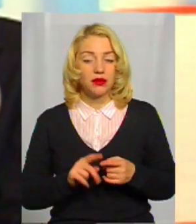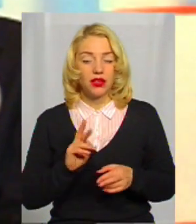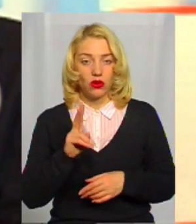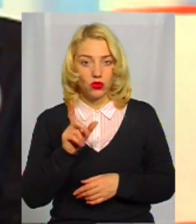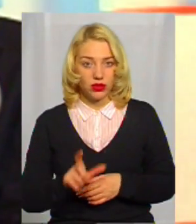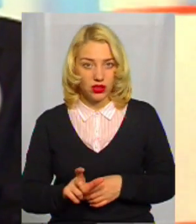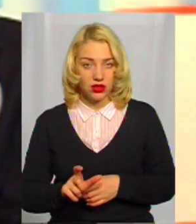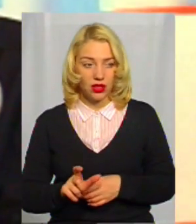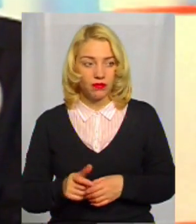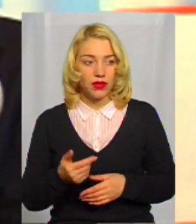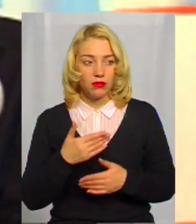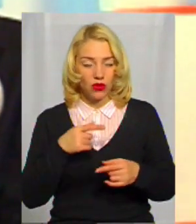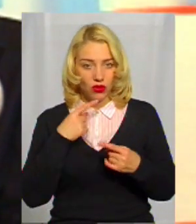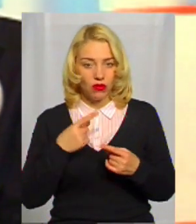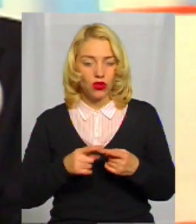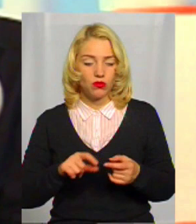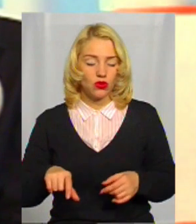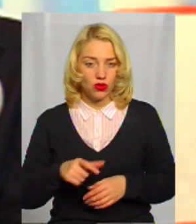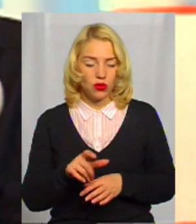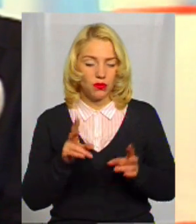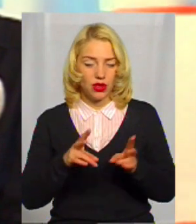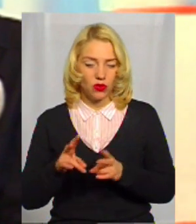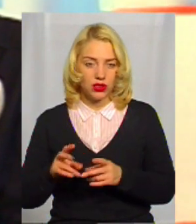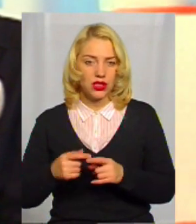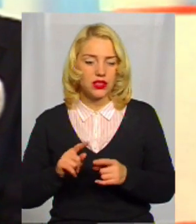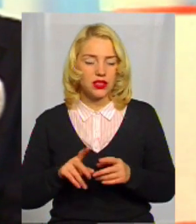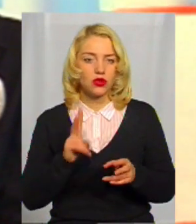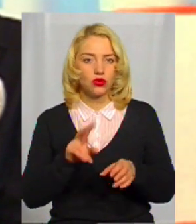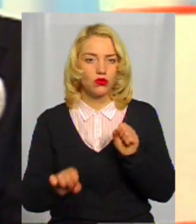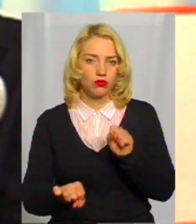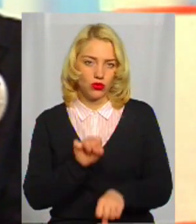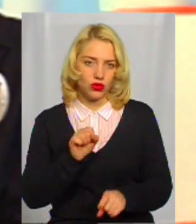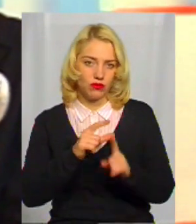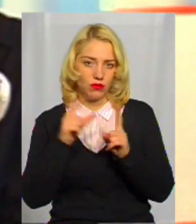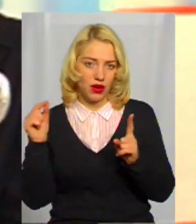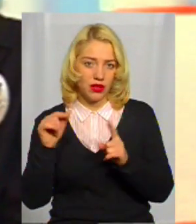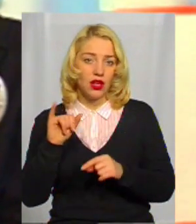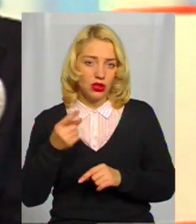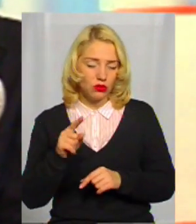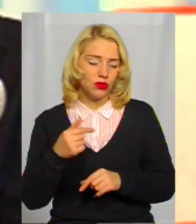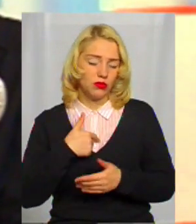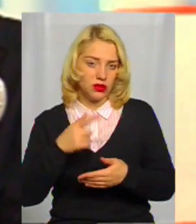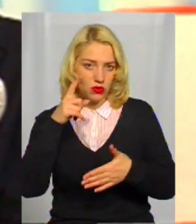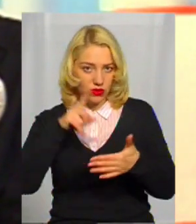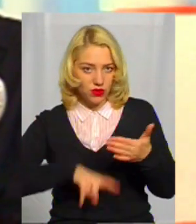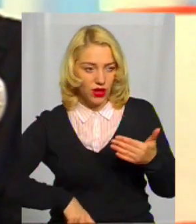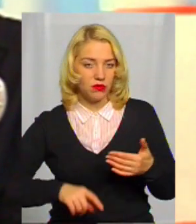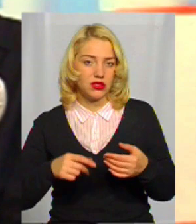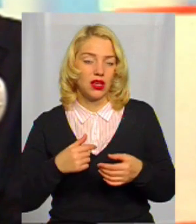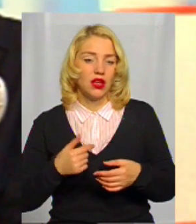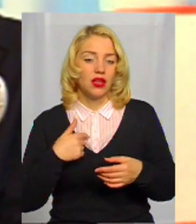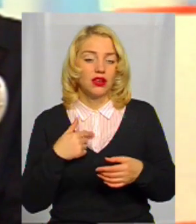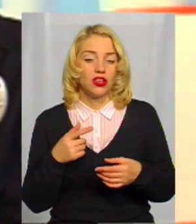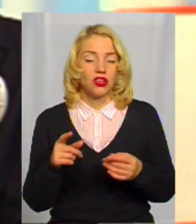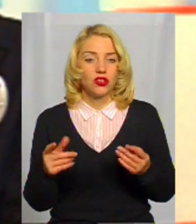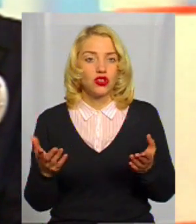людина, да, ми говоримо про те, що транспортна пригода – це порушення якимось правил дорожнього руху. Тому ми сподіваємося і надіємося в якійсь мірі